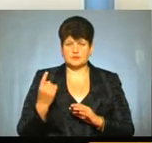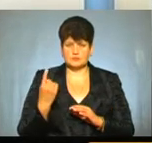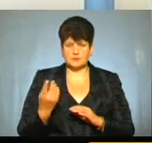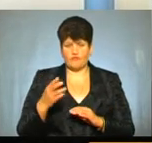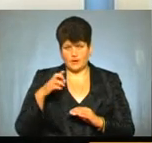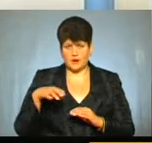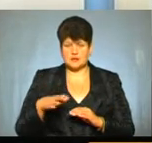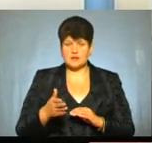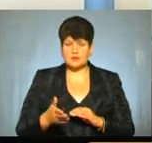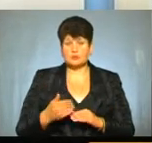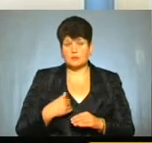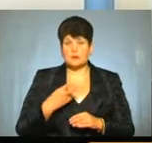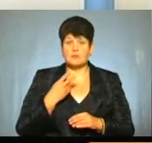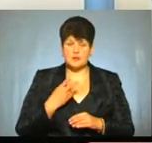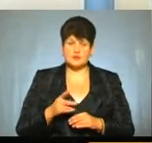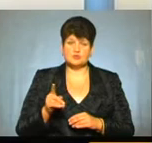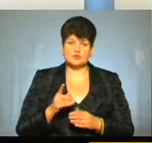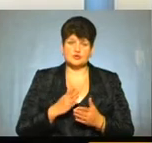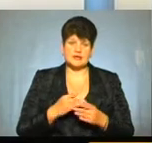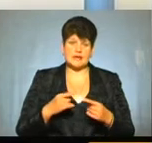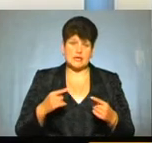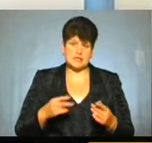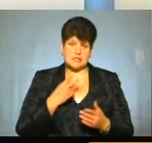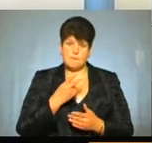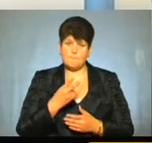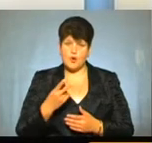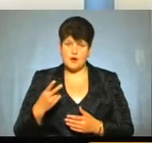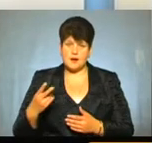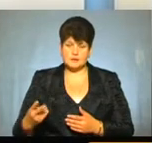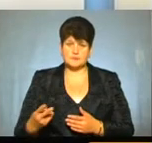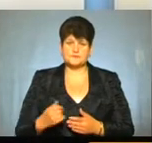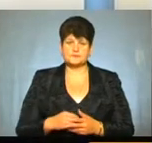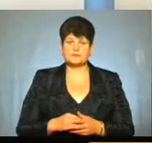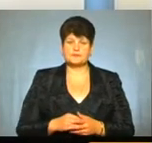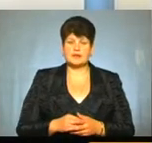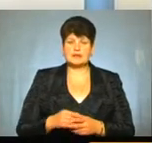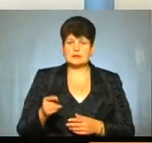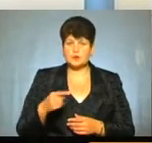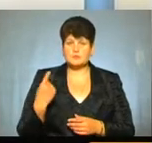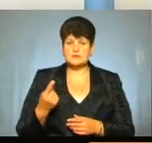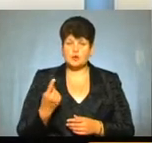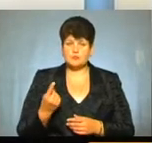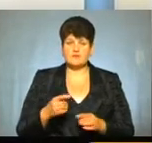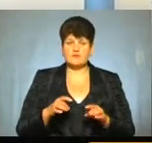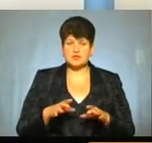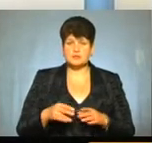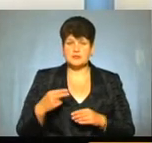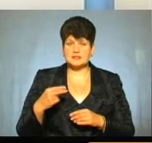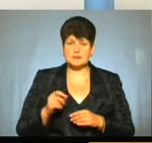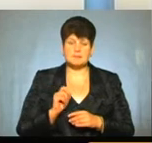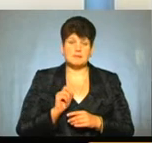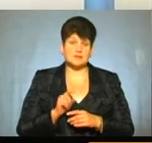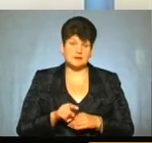в межах країни. Тому ми бачимо, що є отакі різні погляди, так, і ну, Тернопільську область вирішив